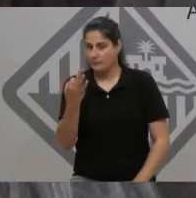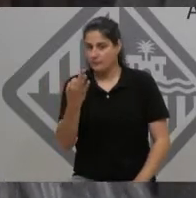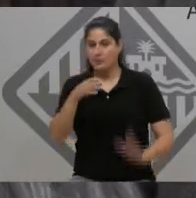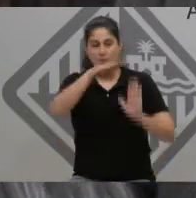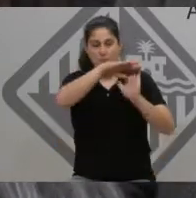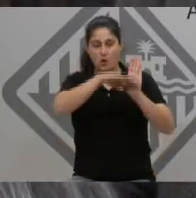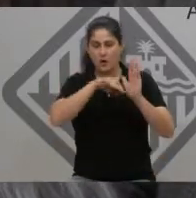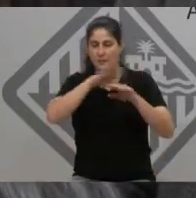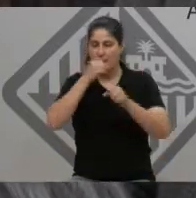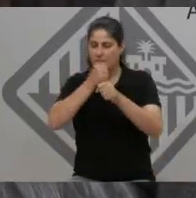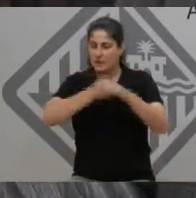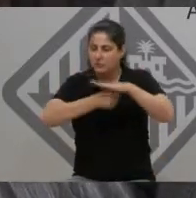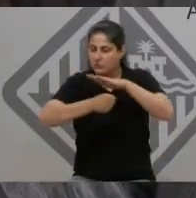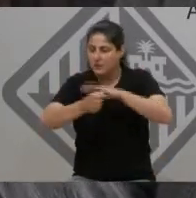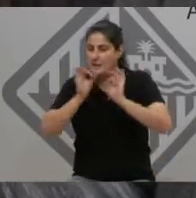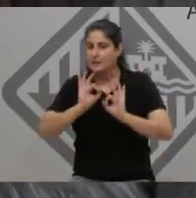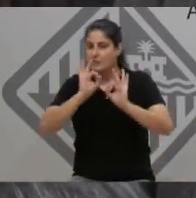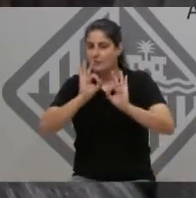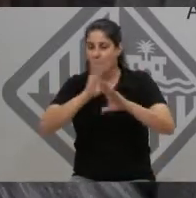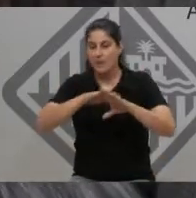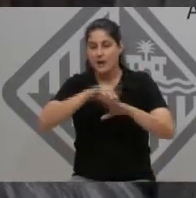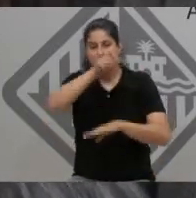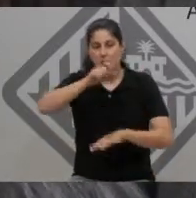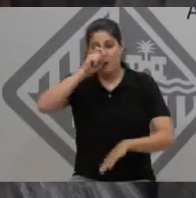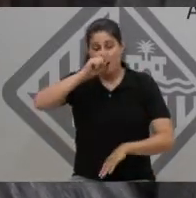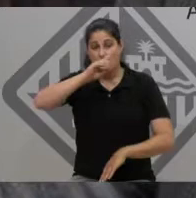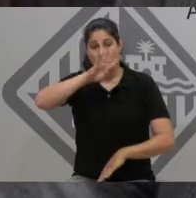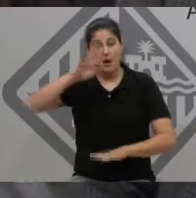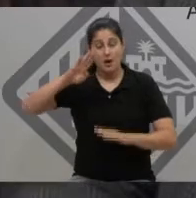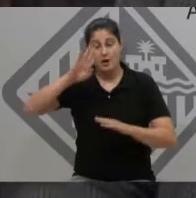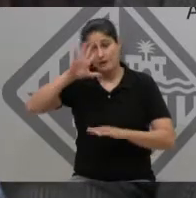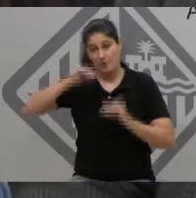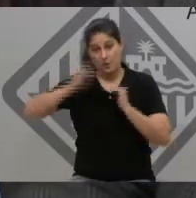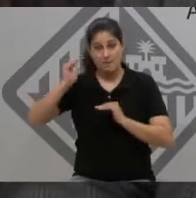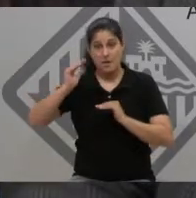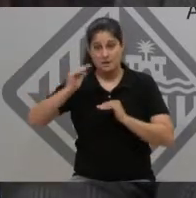programes d'empleo específics per a persones majors de 45 anys